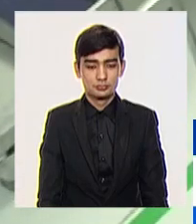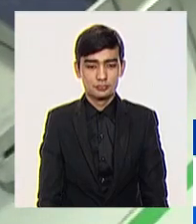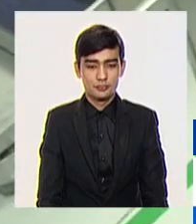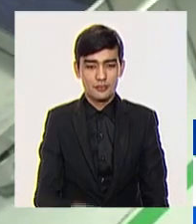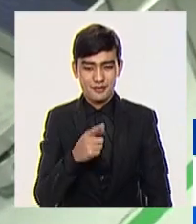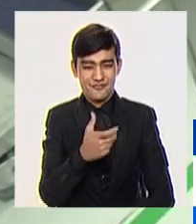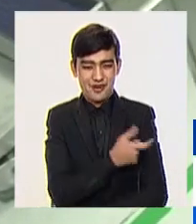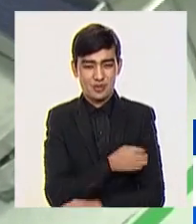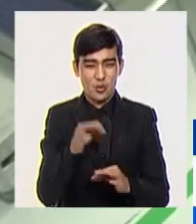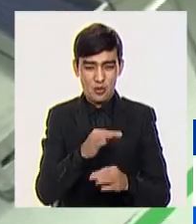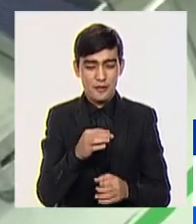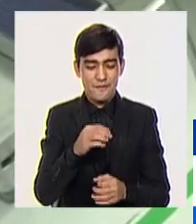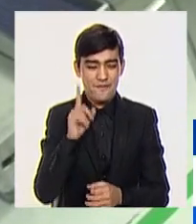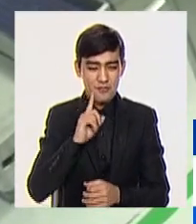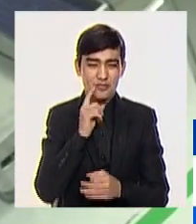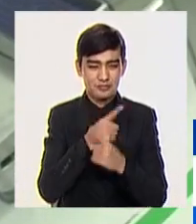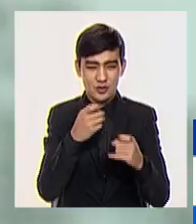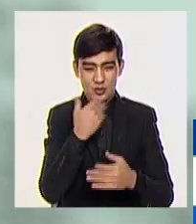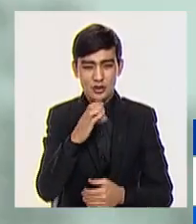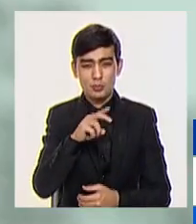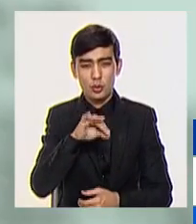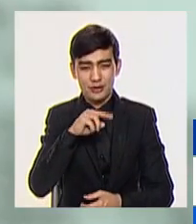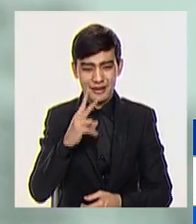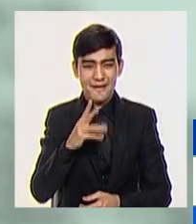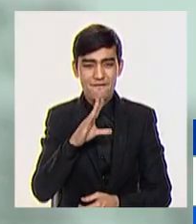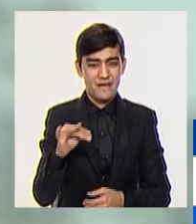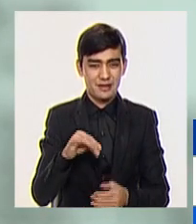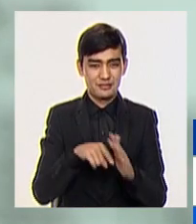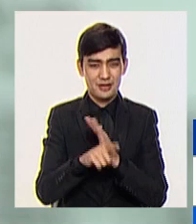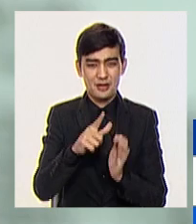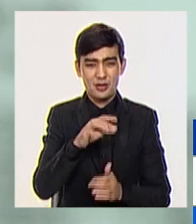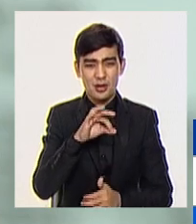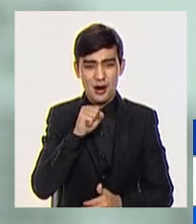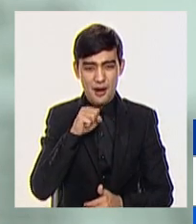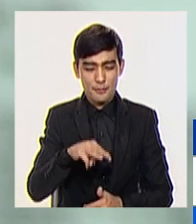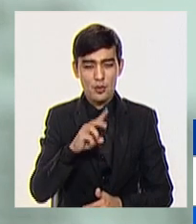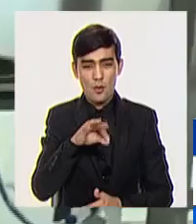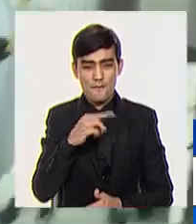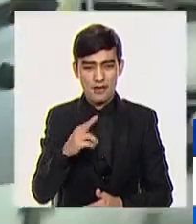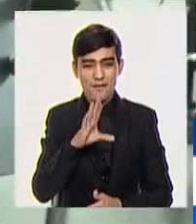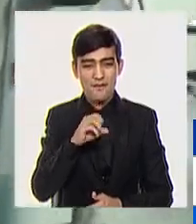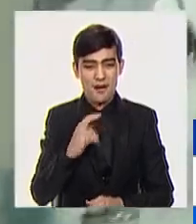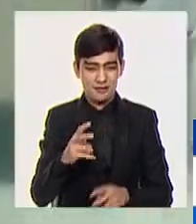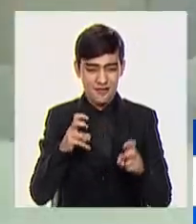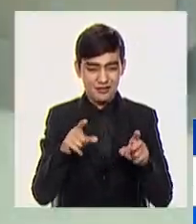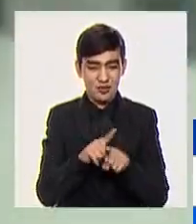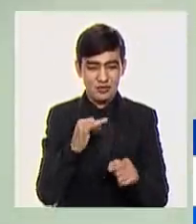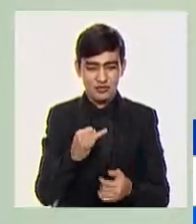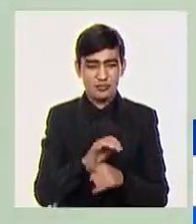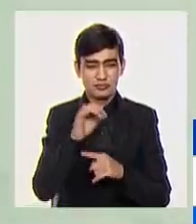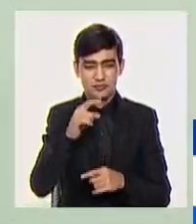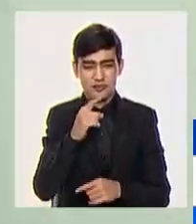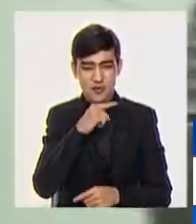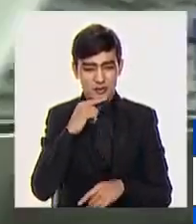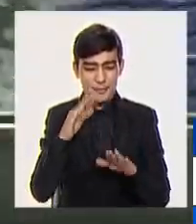Эта вакцина пока даже не называется «Спутник Ви». У нее рабочее название – «Гамковид-Вак». Первые 2000 доз сегодня отправили в Россию на